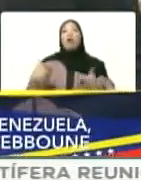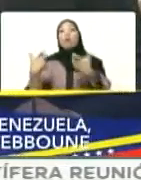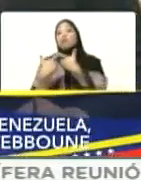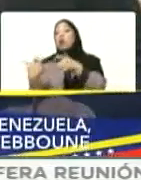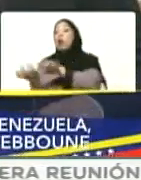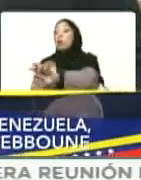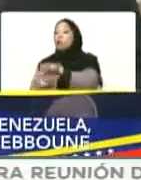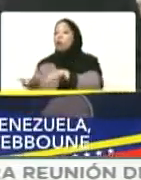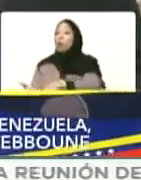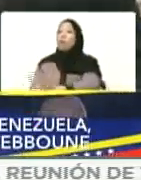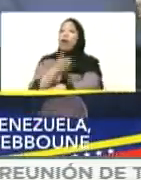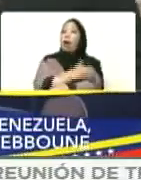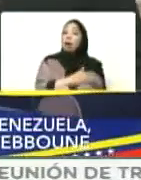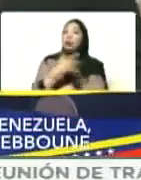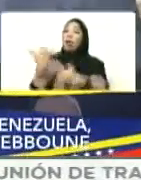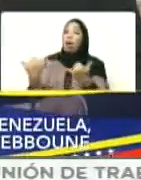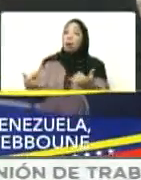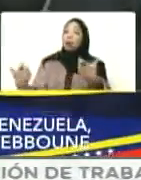يقوم